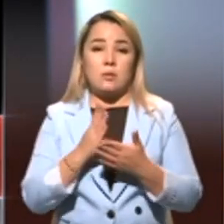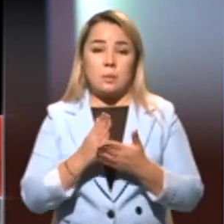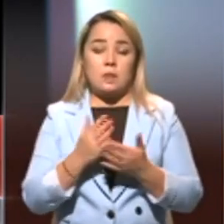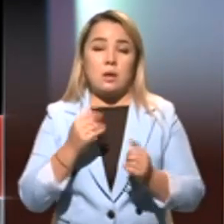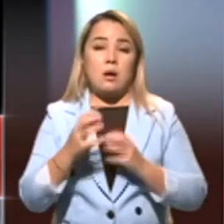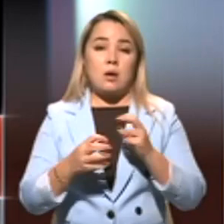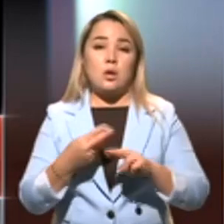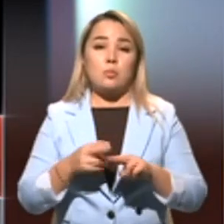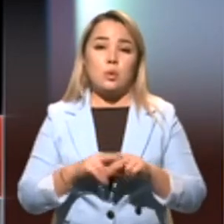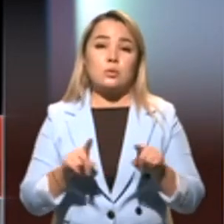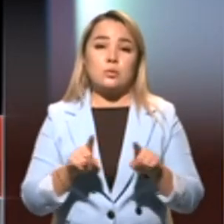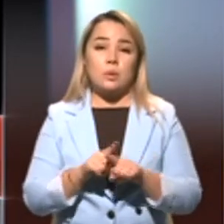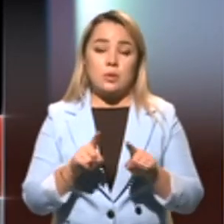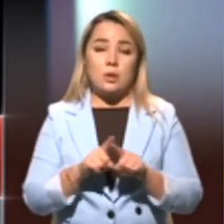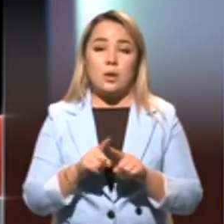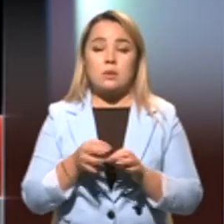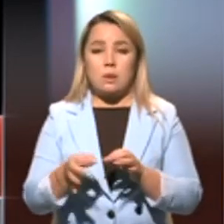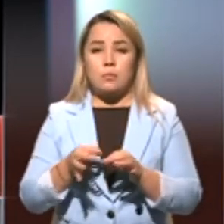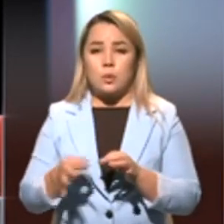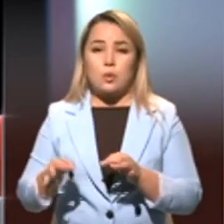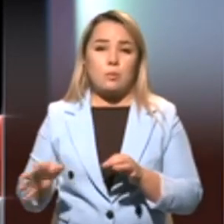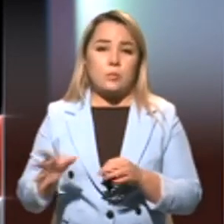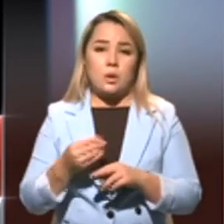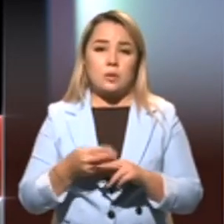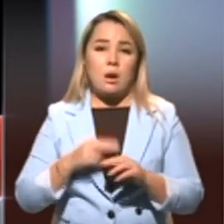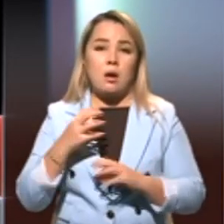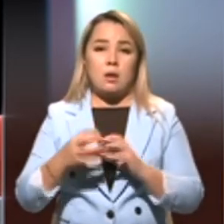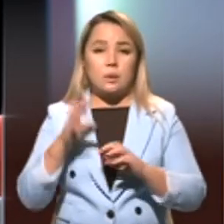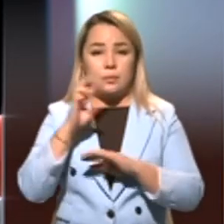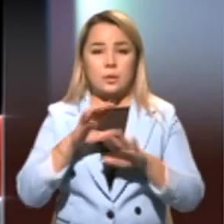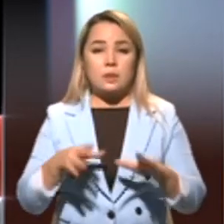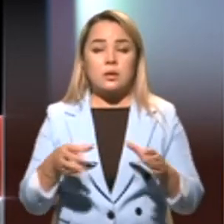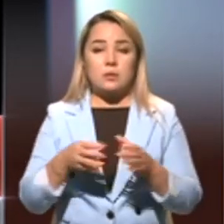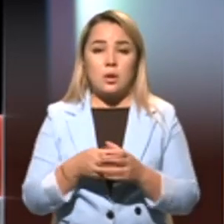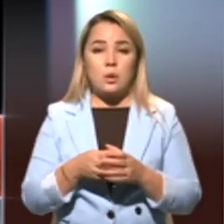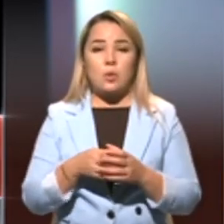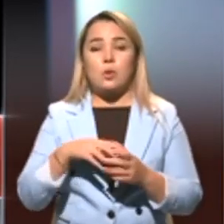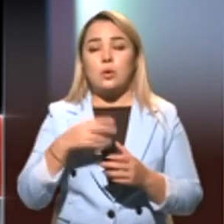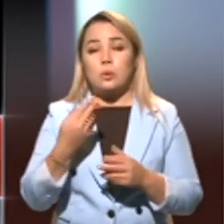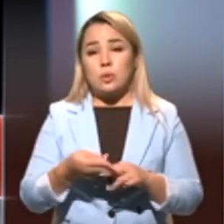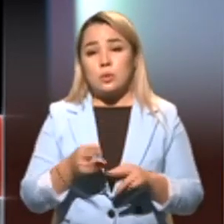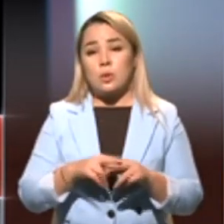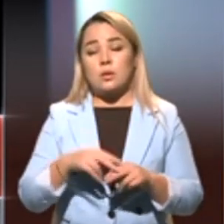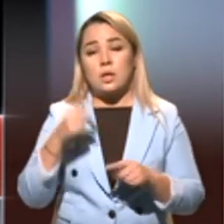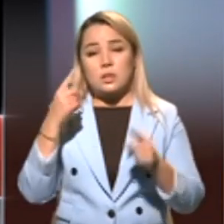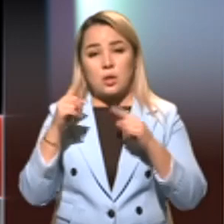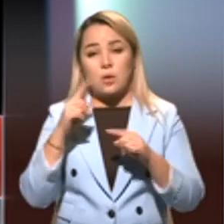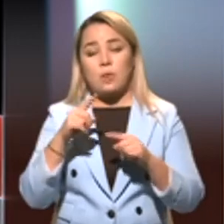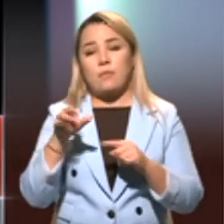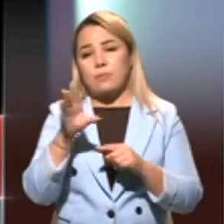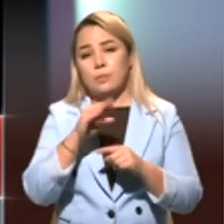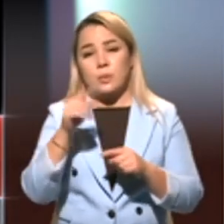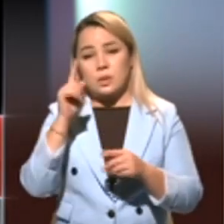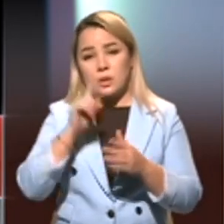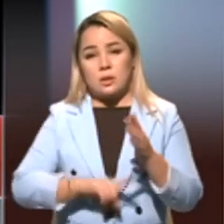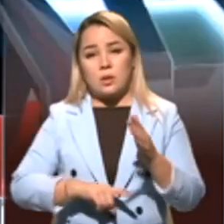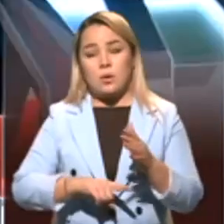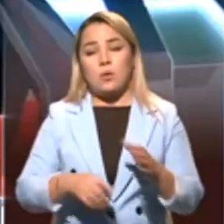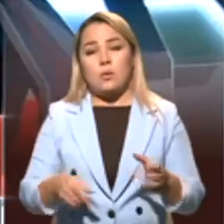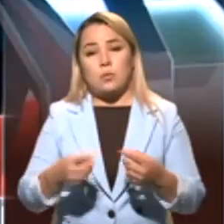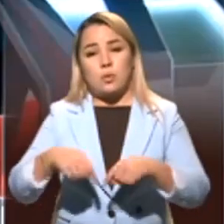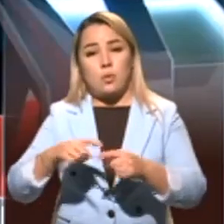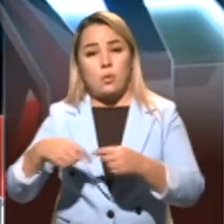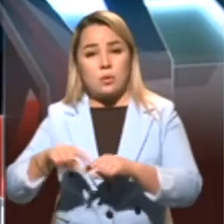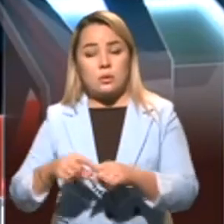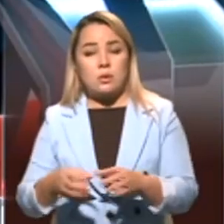әлеммен сол жаңағы түкпір-түкпірден әлем елдерінде сол идеологияға сенушілердің сол жерге шоғырлануы